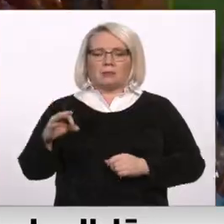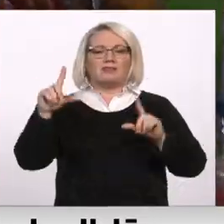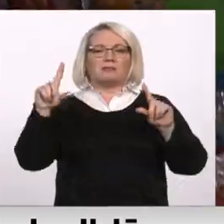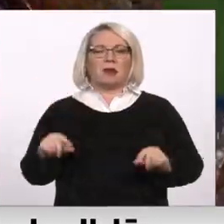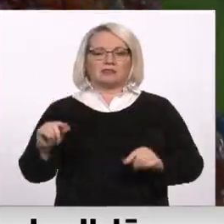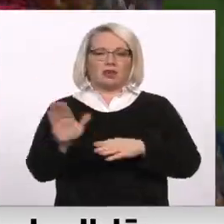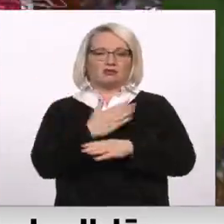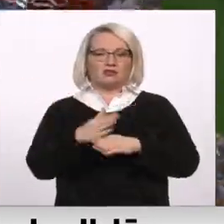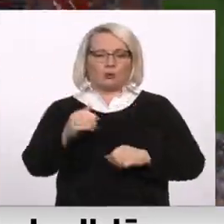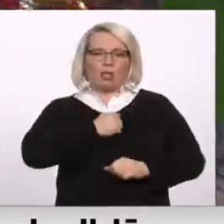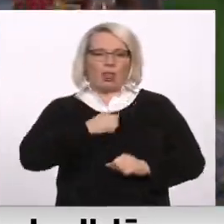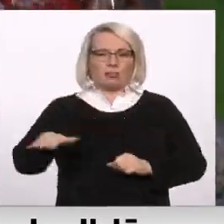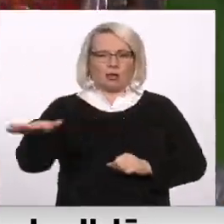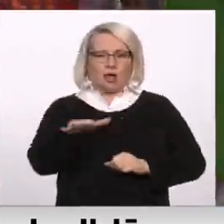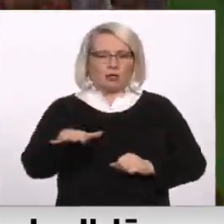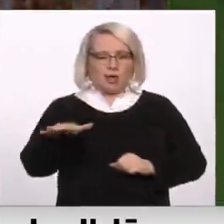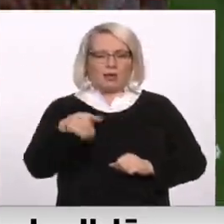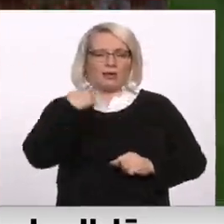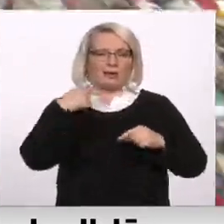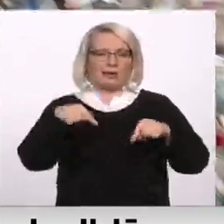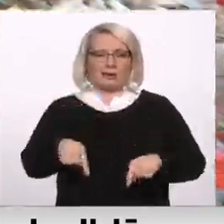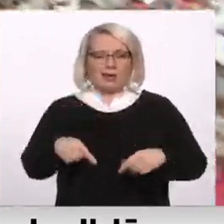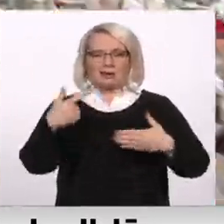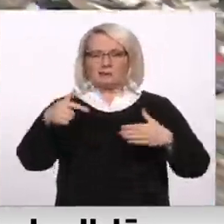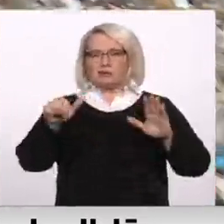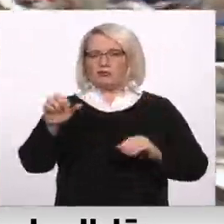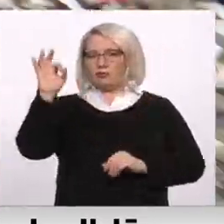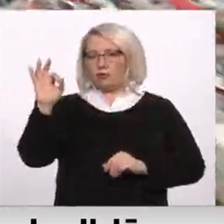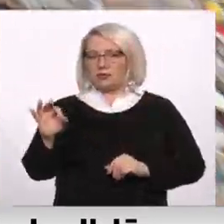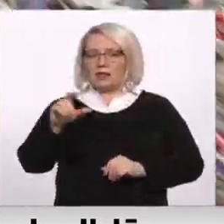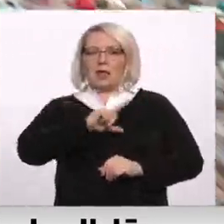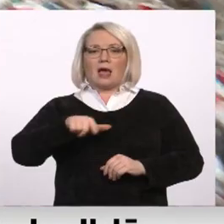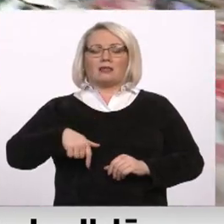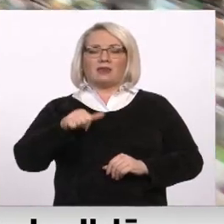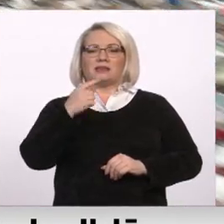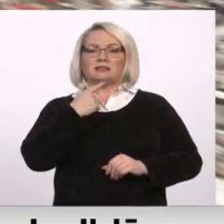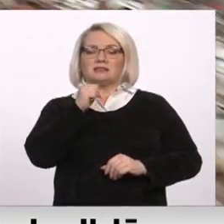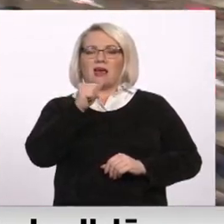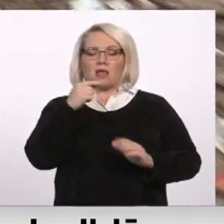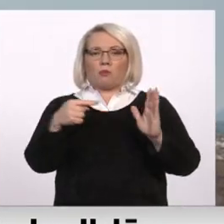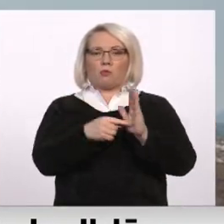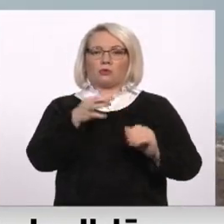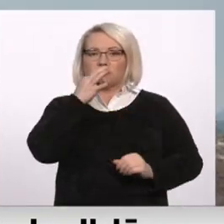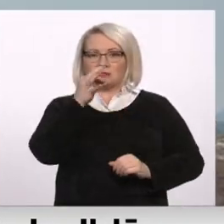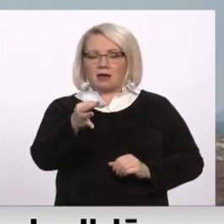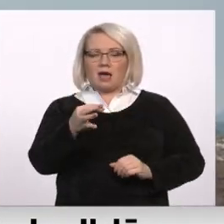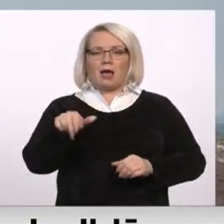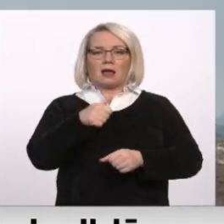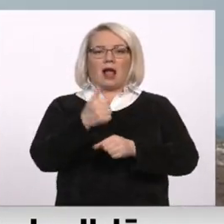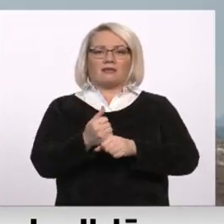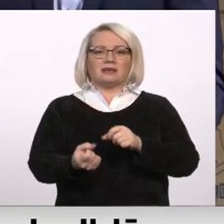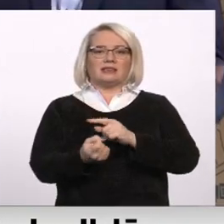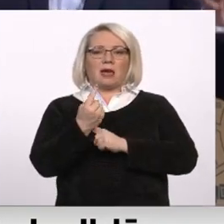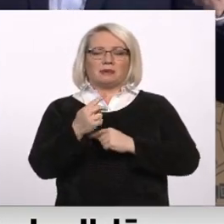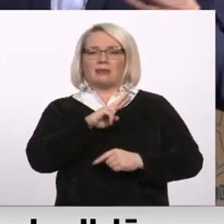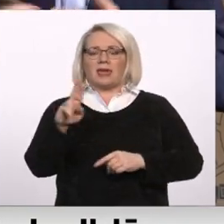– 75%. Rīgā – 76%. Latvijas zaļais punkts saka, galvenais iemesls nešķirošanai nav